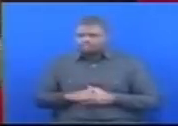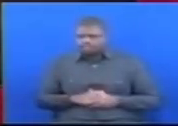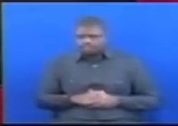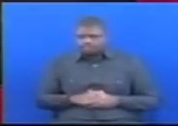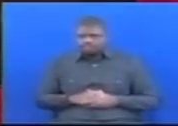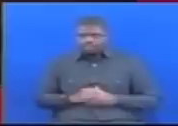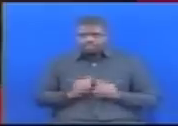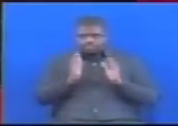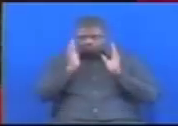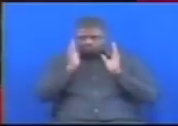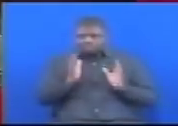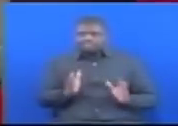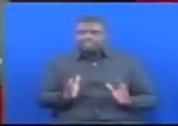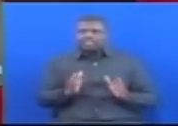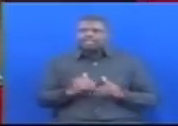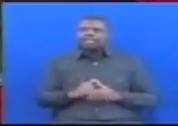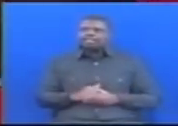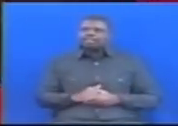Mheshimiwa Spika,